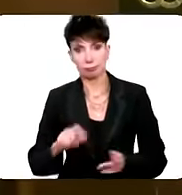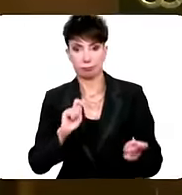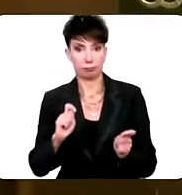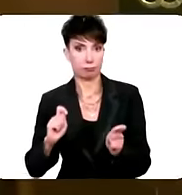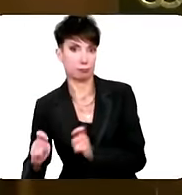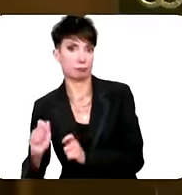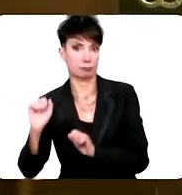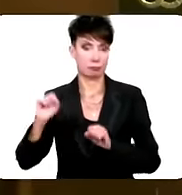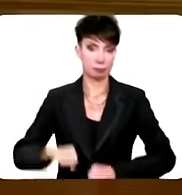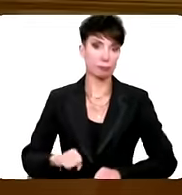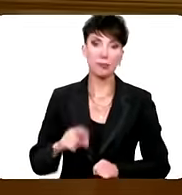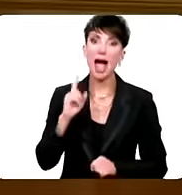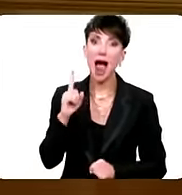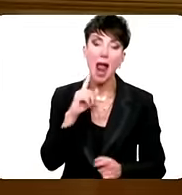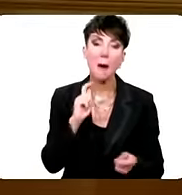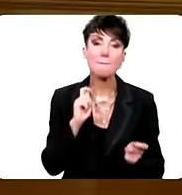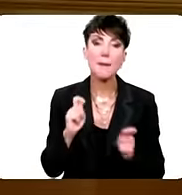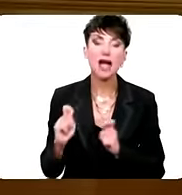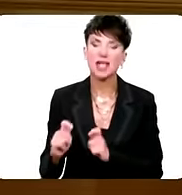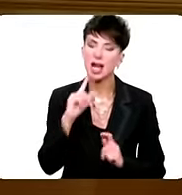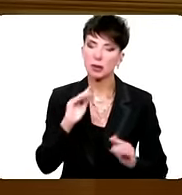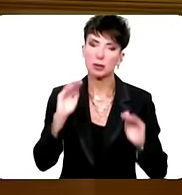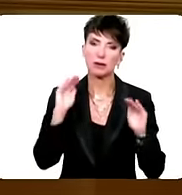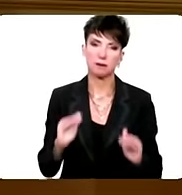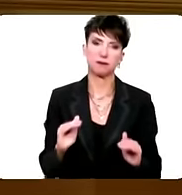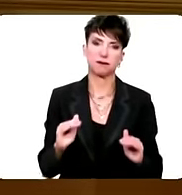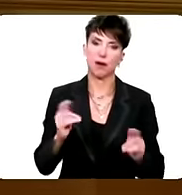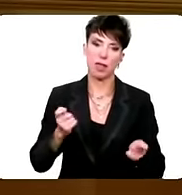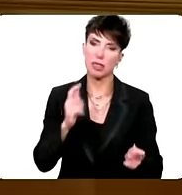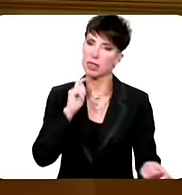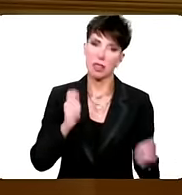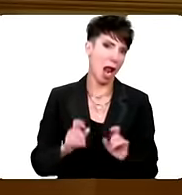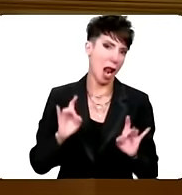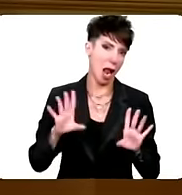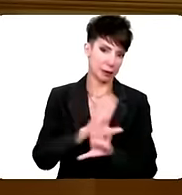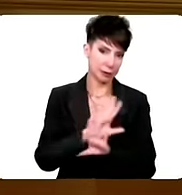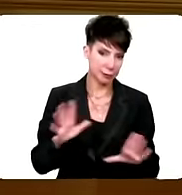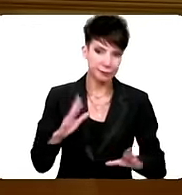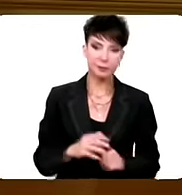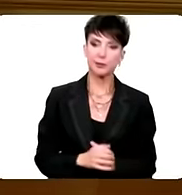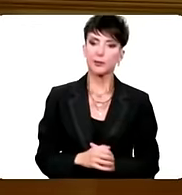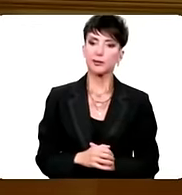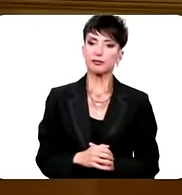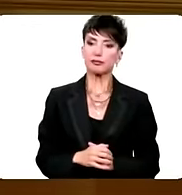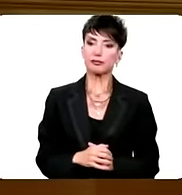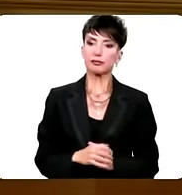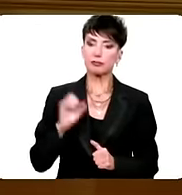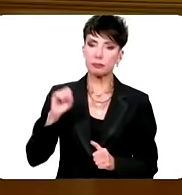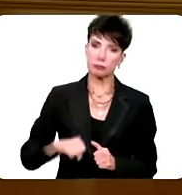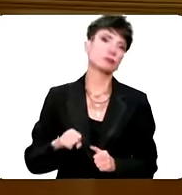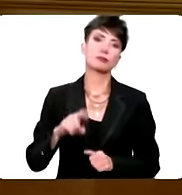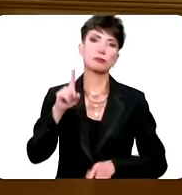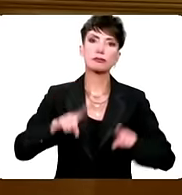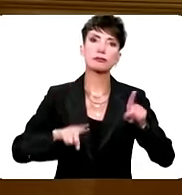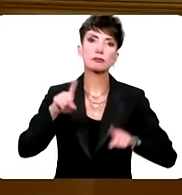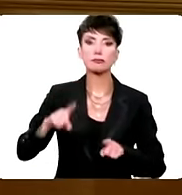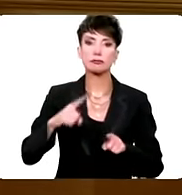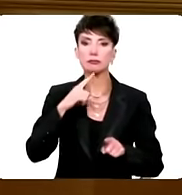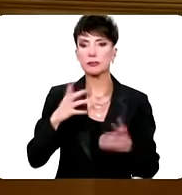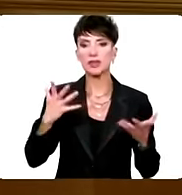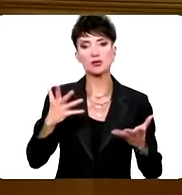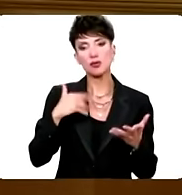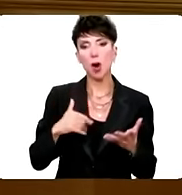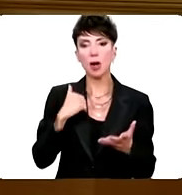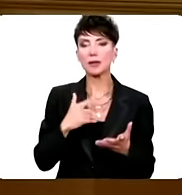μεταρρύθμισης δεν πρόκειται να αλλάξει. Ίσως μερικές φορές αυτό το οποίο κάναμε ήταν να χρησιμοποιήσουμε μία λάθος